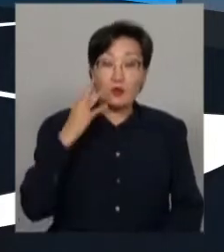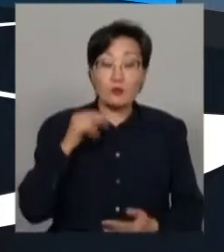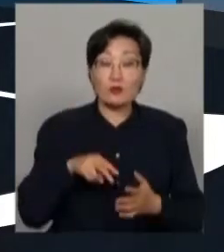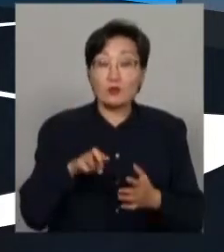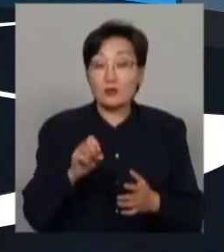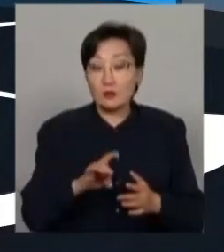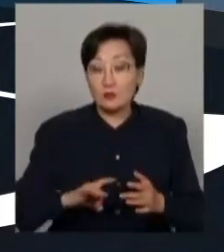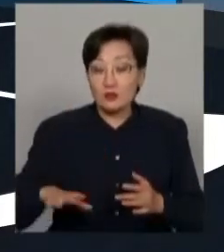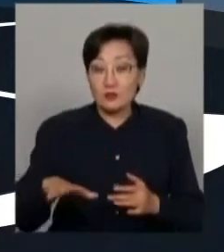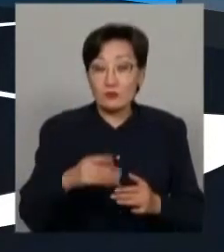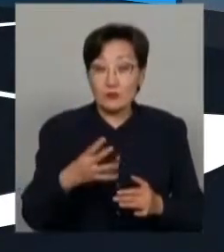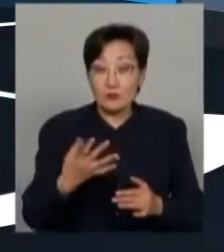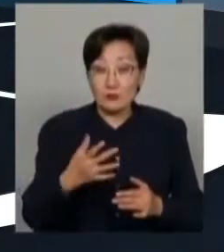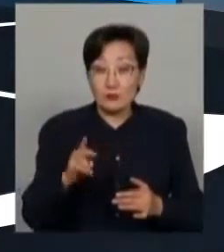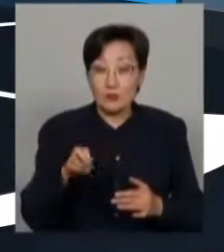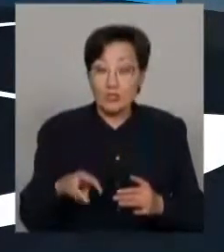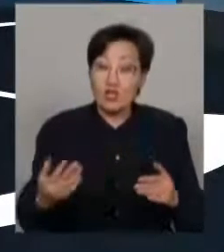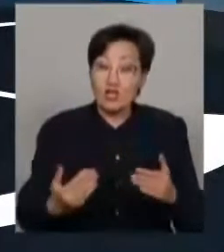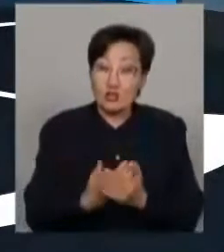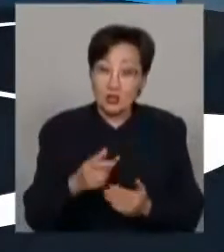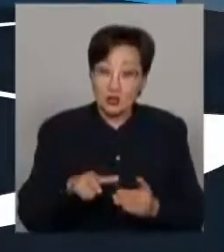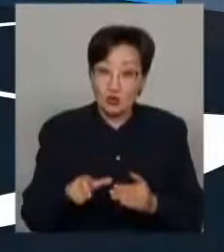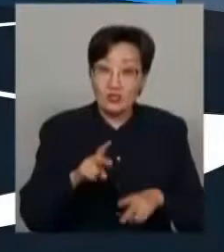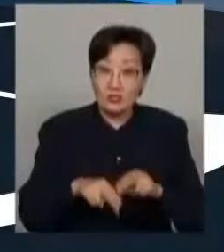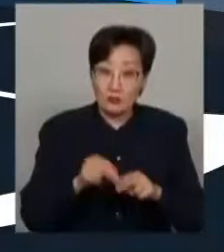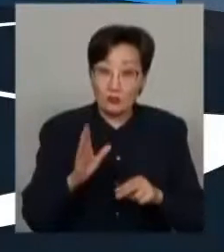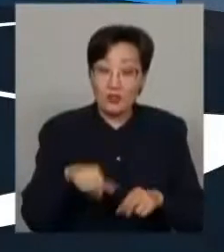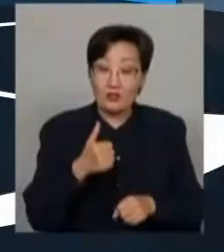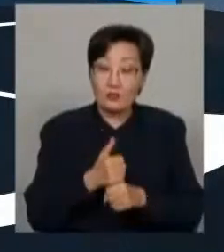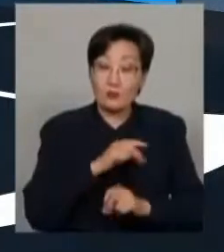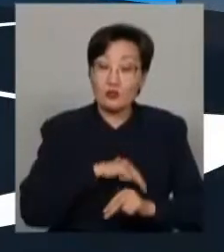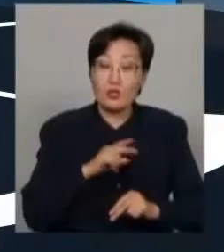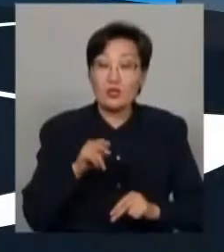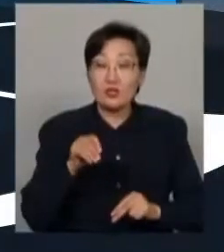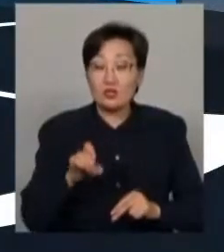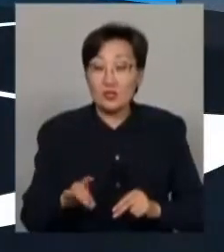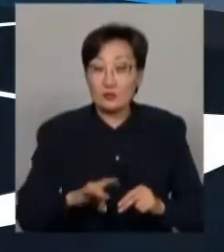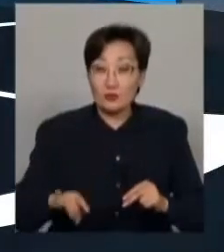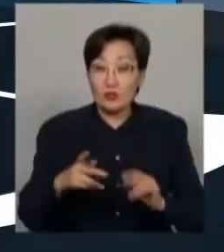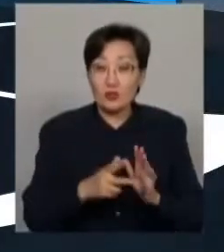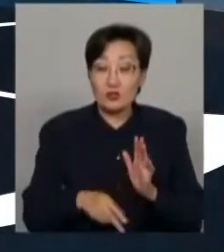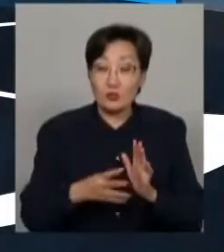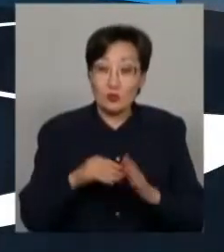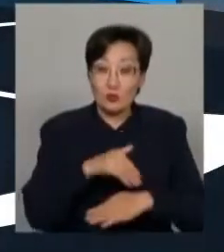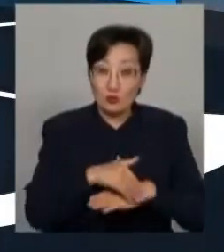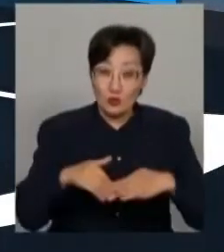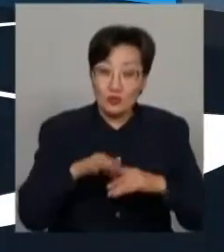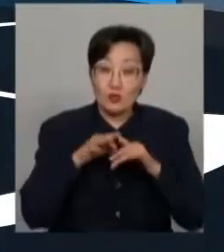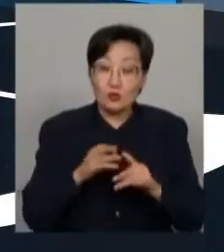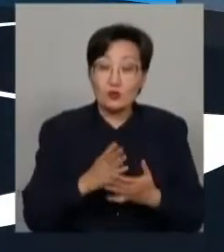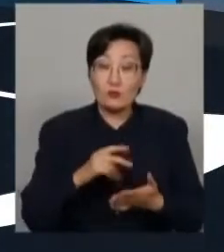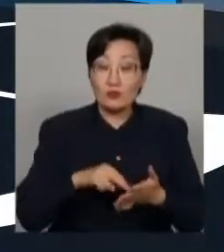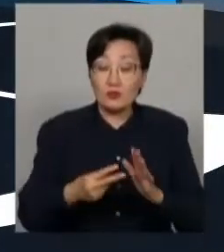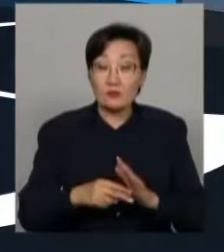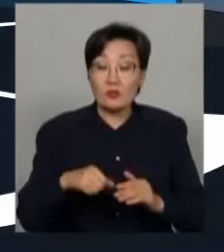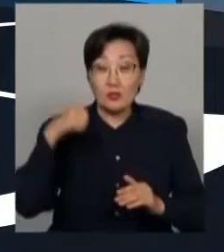Алматының Наурызбай ауданында 45 шақырымдық жаңа жол салынады. Негізгі жұмыс Ақжар ықшамауданының 89 көшесінде жүргізілмек. Келер